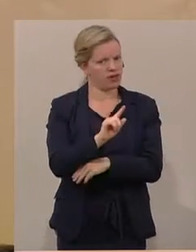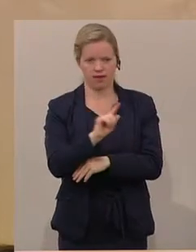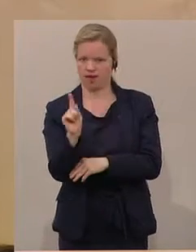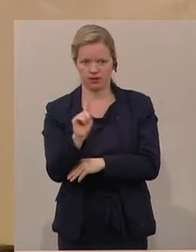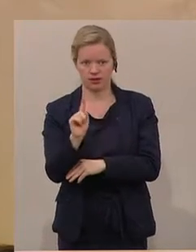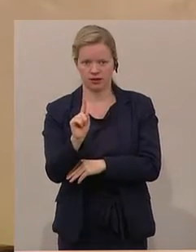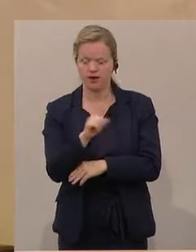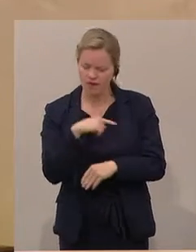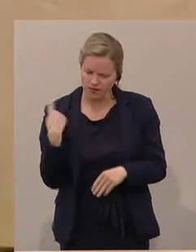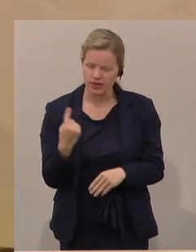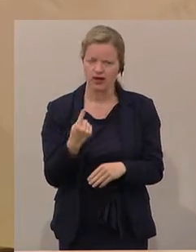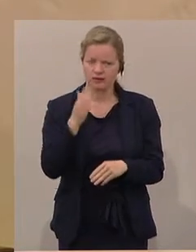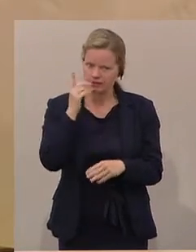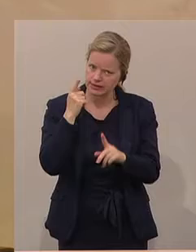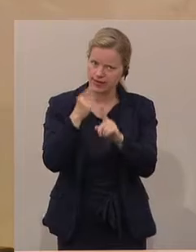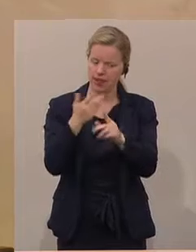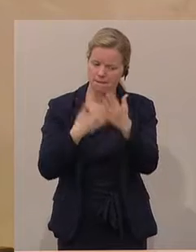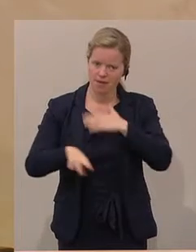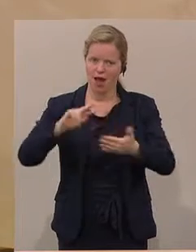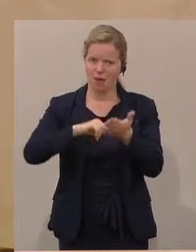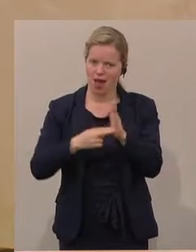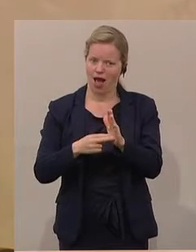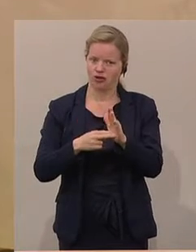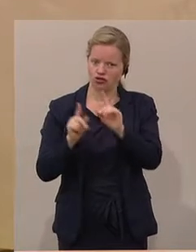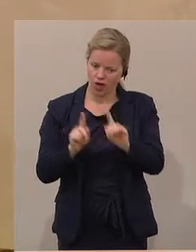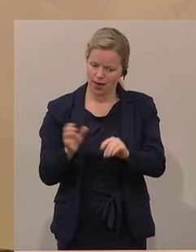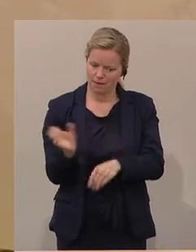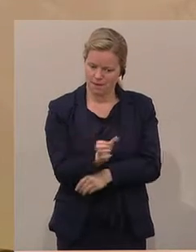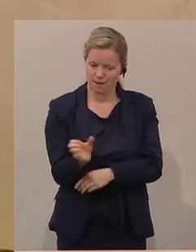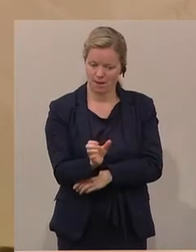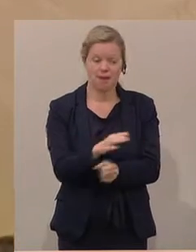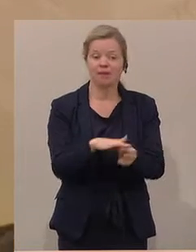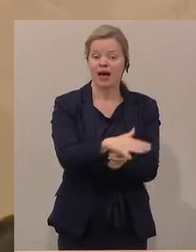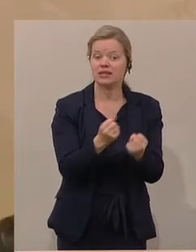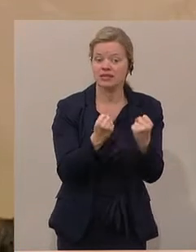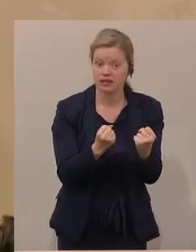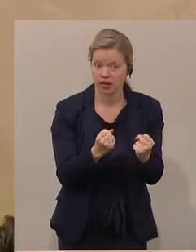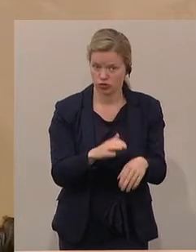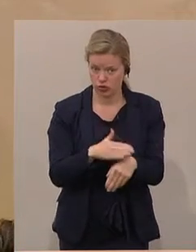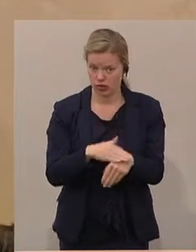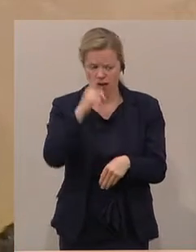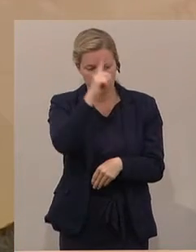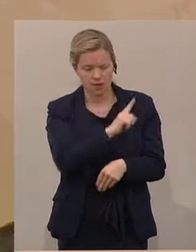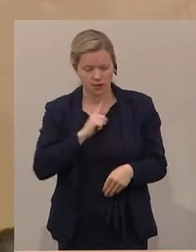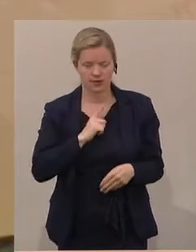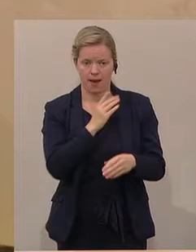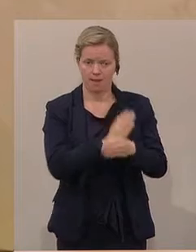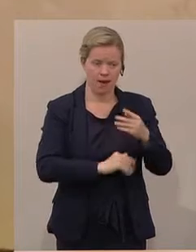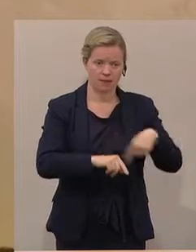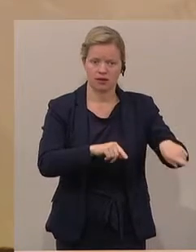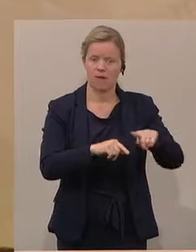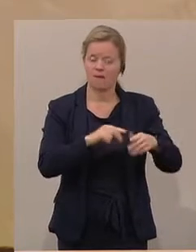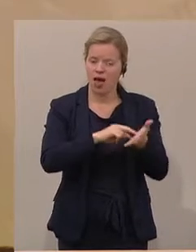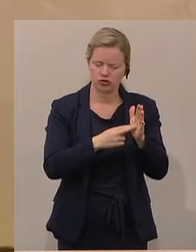für mehr Planstellen Sorge zu tragen haben. Das ist der Bereich generell der Sicherheit, wo wir bei den Exekutivbeamten, bei den Planstellen über